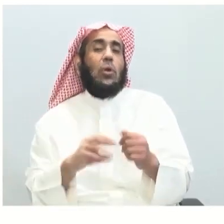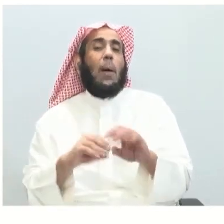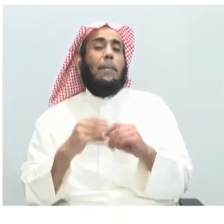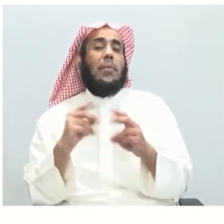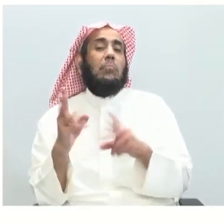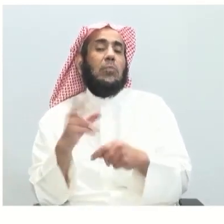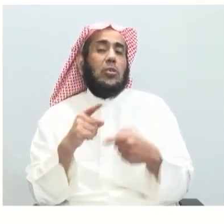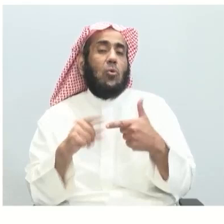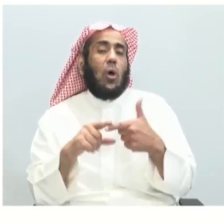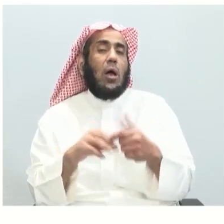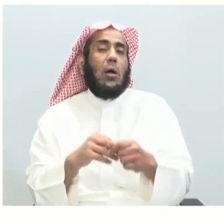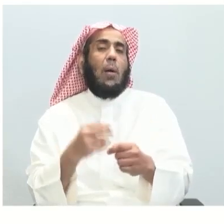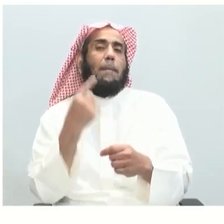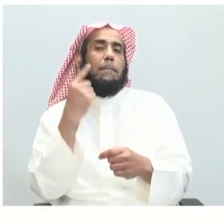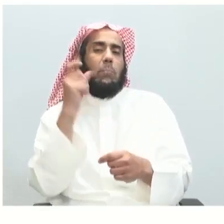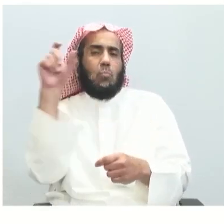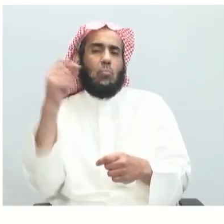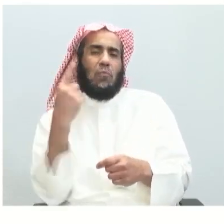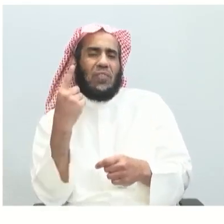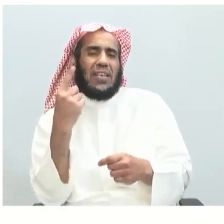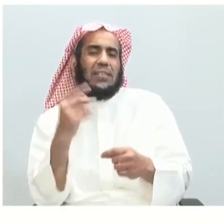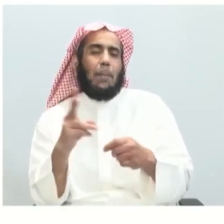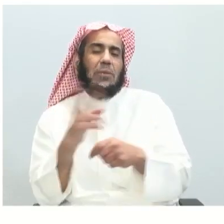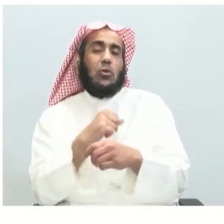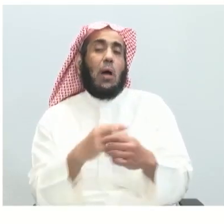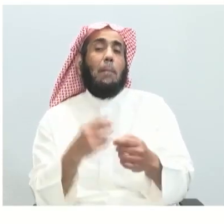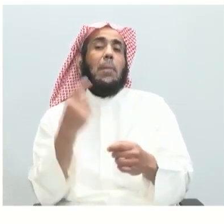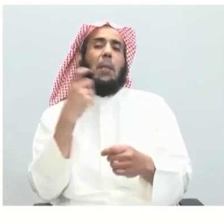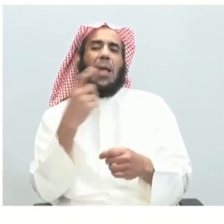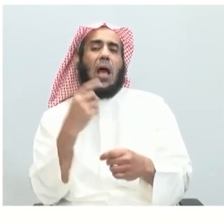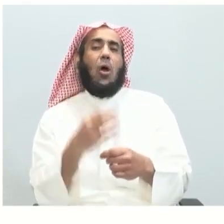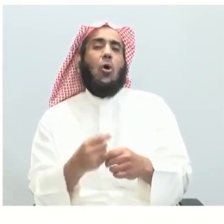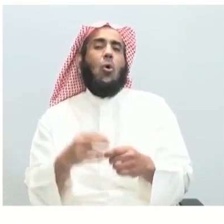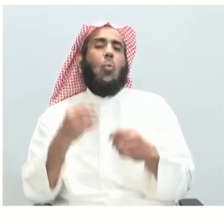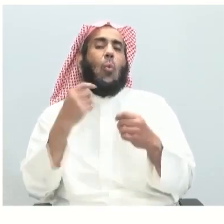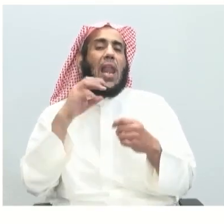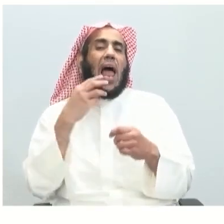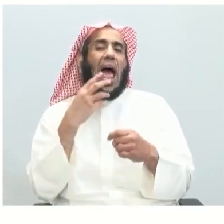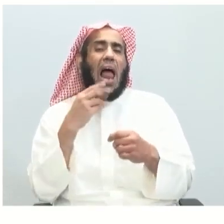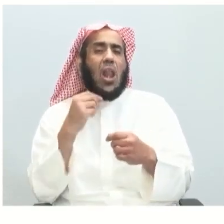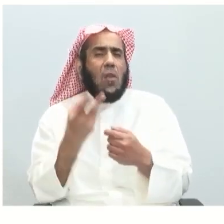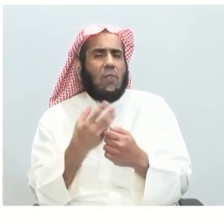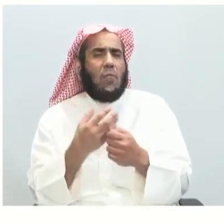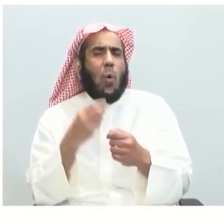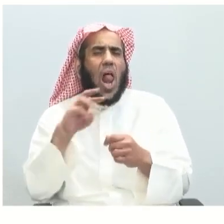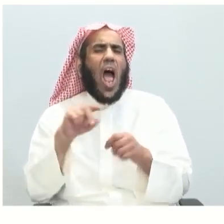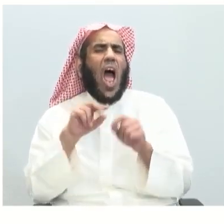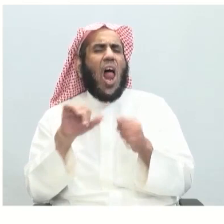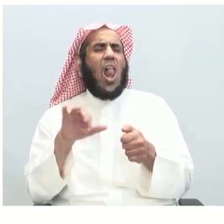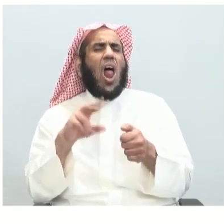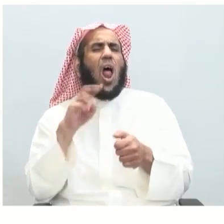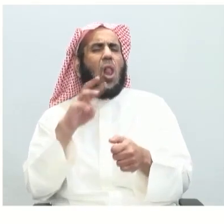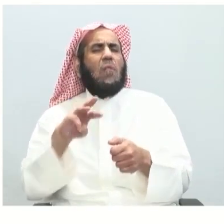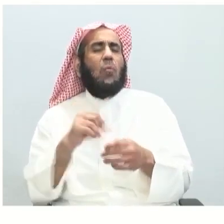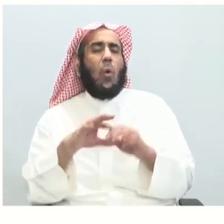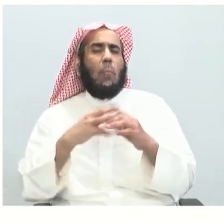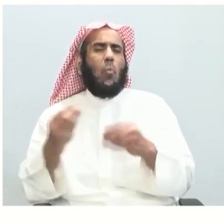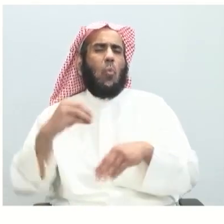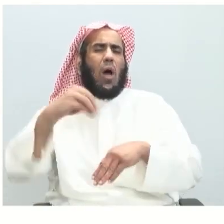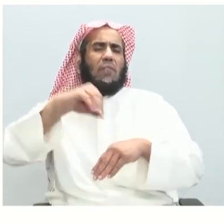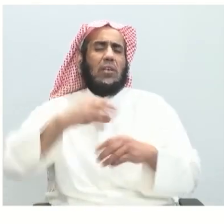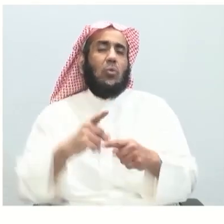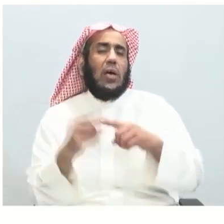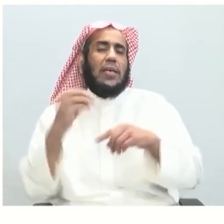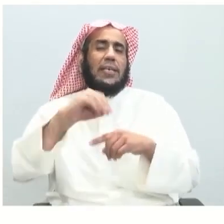مفرد منصوب مفرد منصوب اما المئه والالف المئه والالف مضاعفاتها طبعا في تمييزها هنا